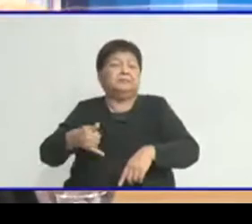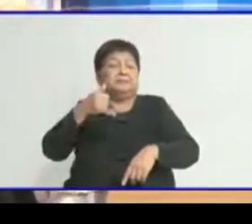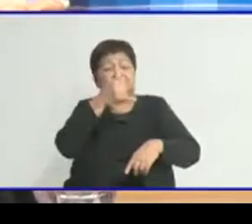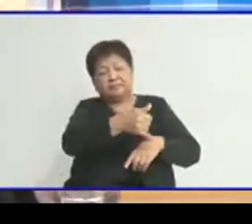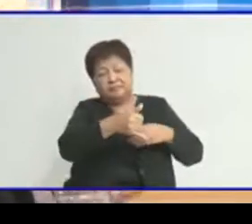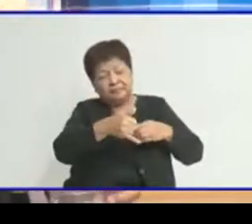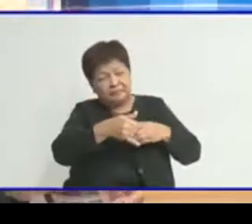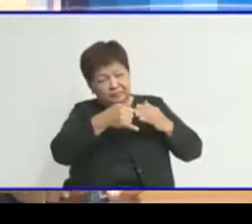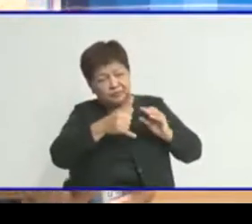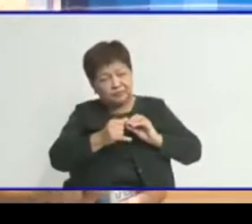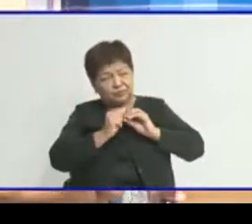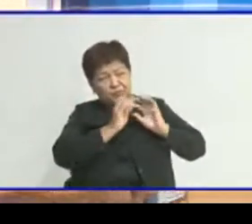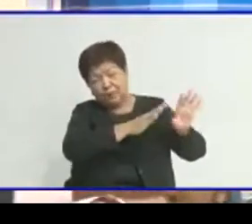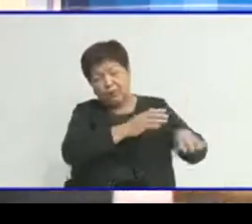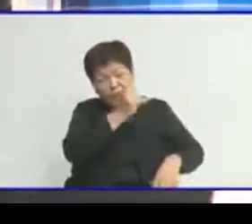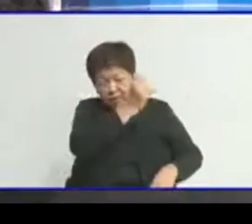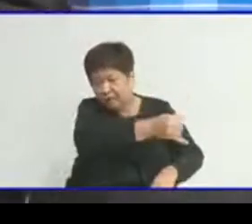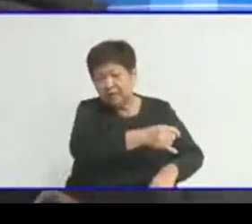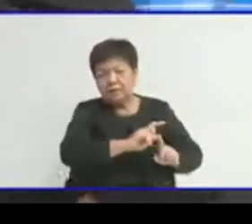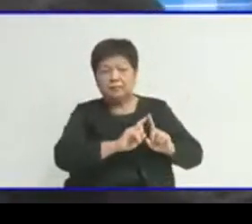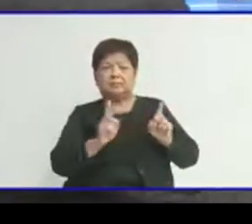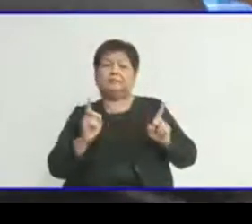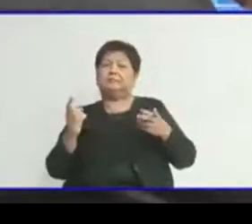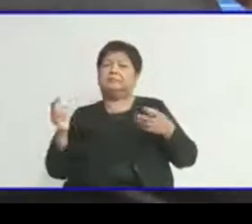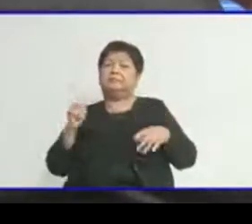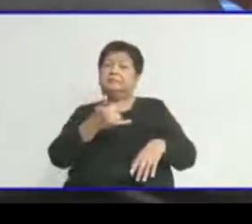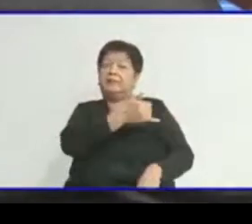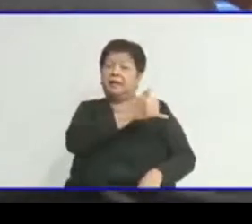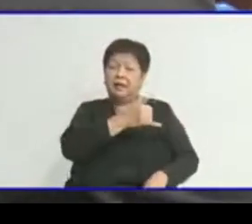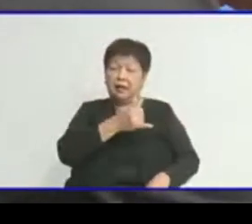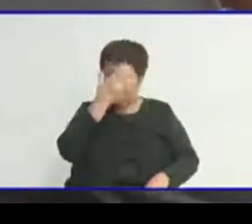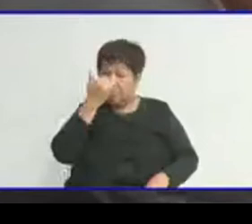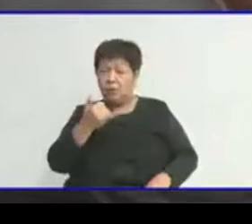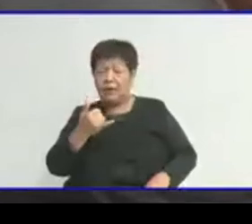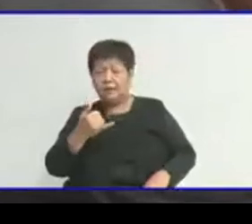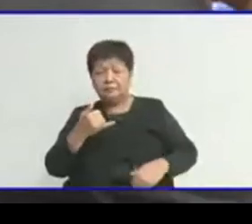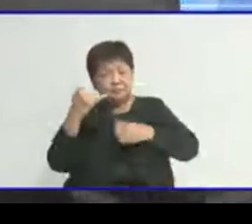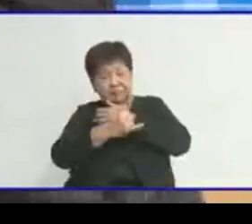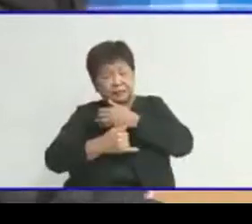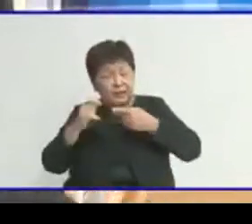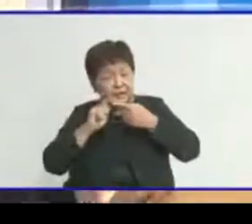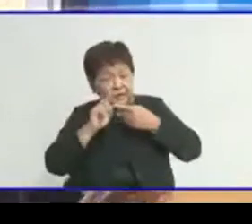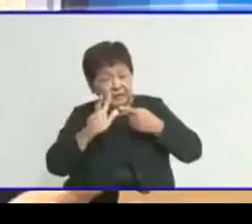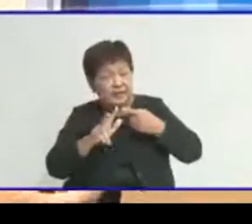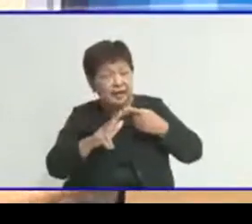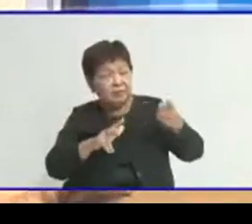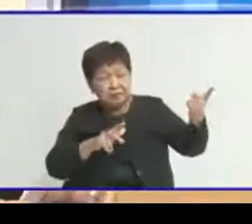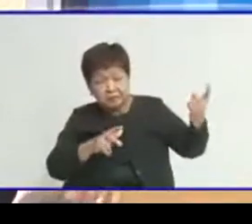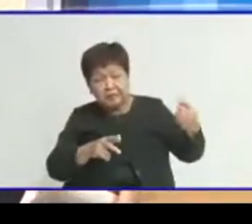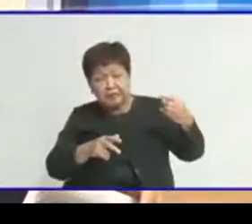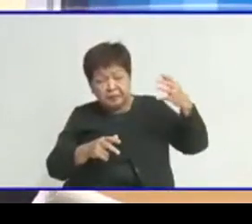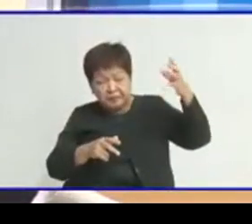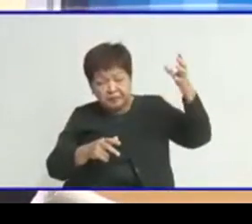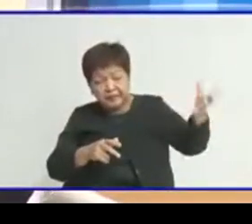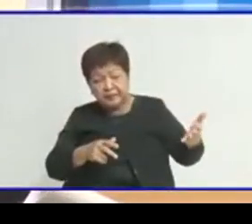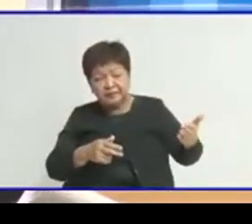าการตัดสินใจของประเทศเหล่านั้นว่าจะรับคนใดหรือไม่นะคะเนื่องด้วยความเปราะบางแบบไหน